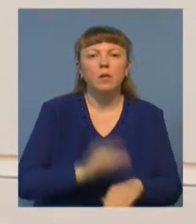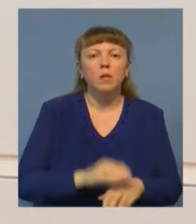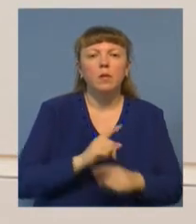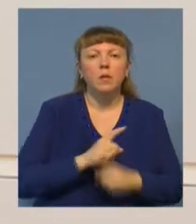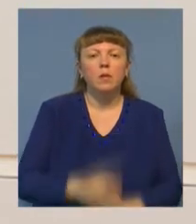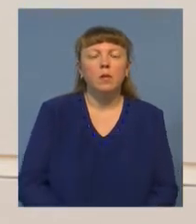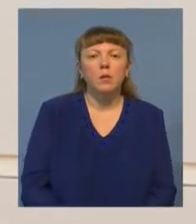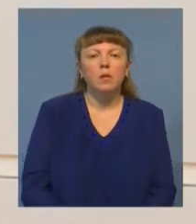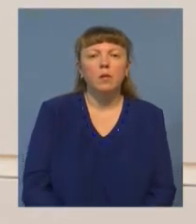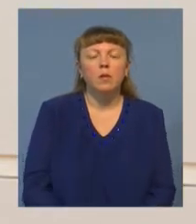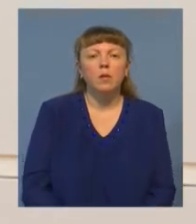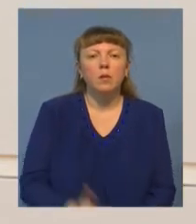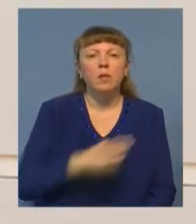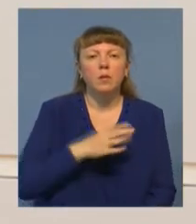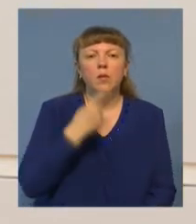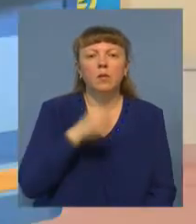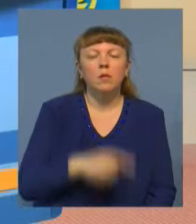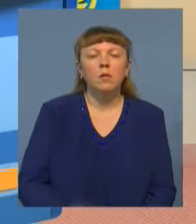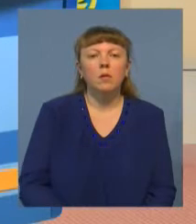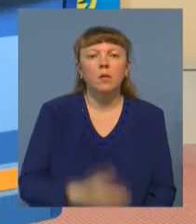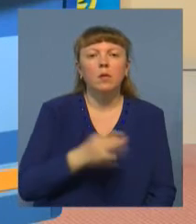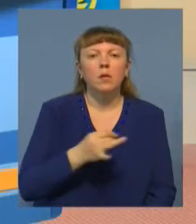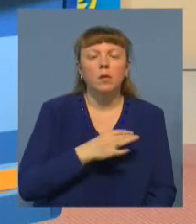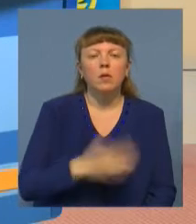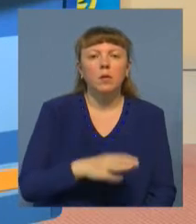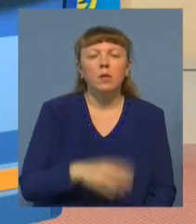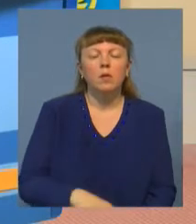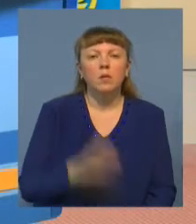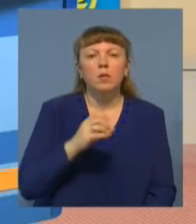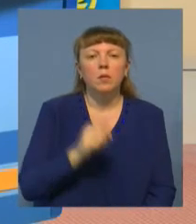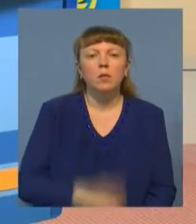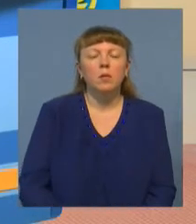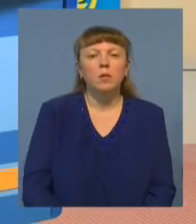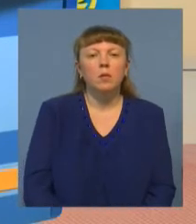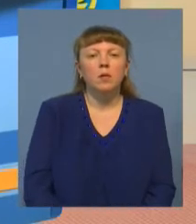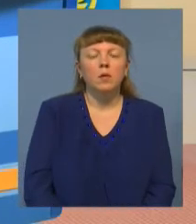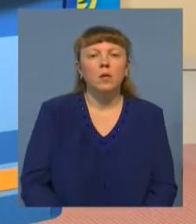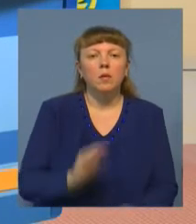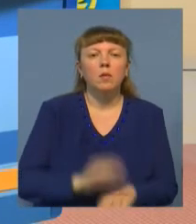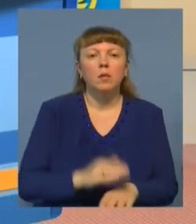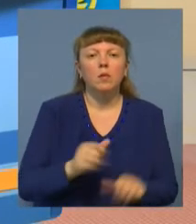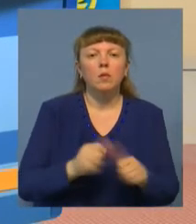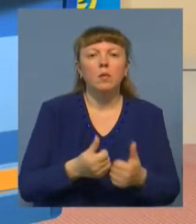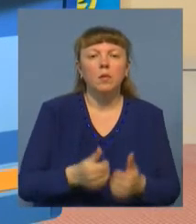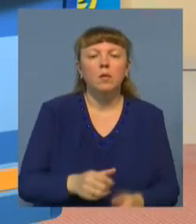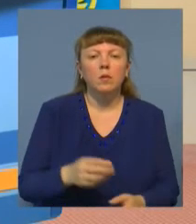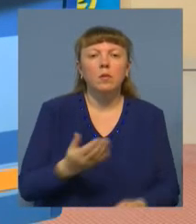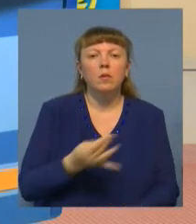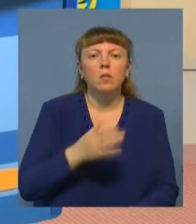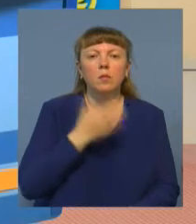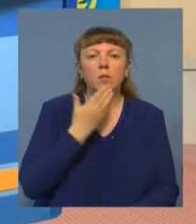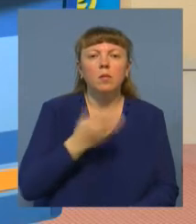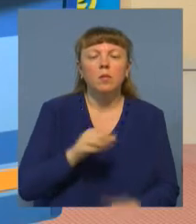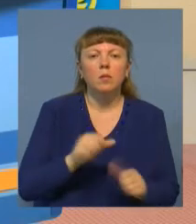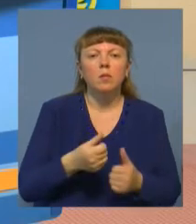смерти в определенное время и при определенных обстоятельствах. А вот установление фактов развода здесь вот в связи с последними